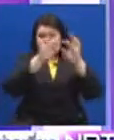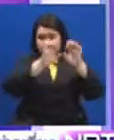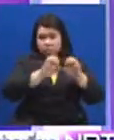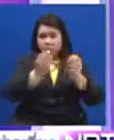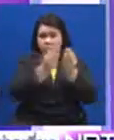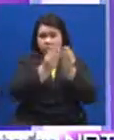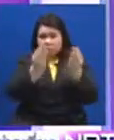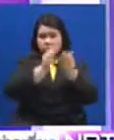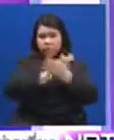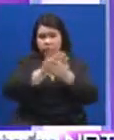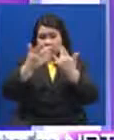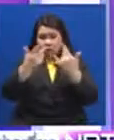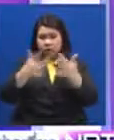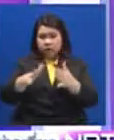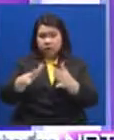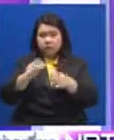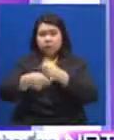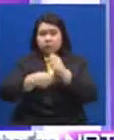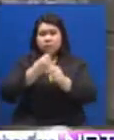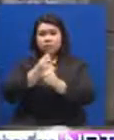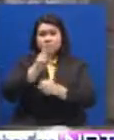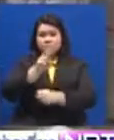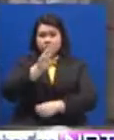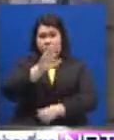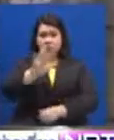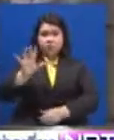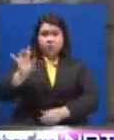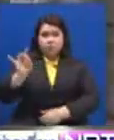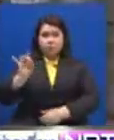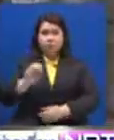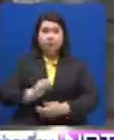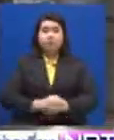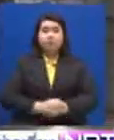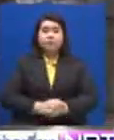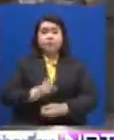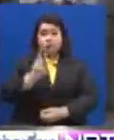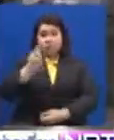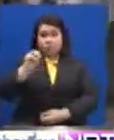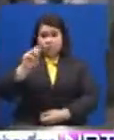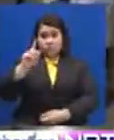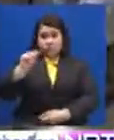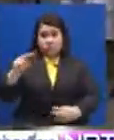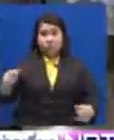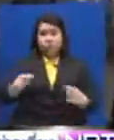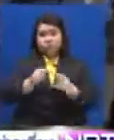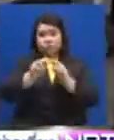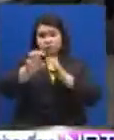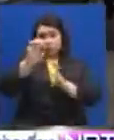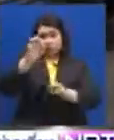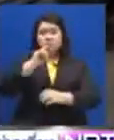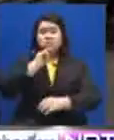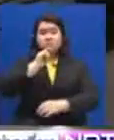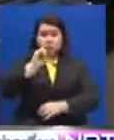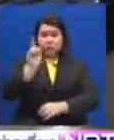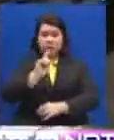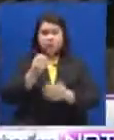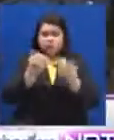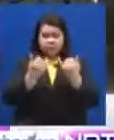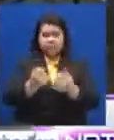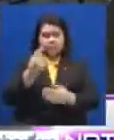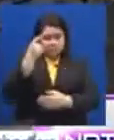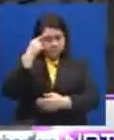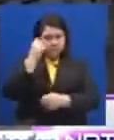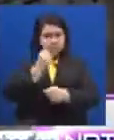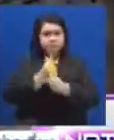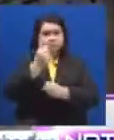จในปี2558ค่ะพลเอกอนุพงษ์เผ่าจินดารัฐมนตรีว่าการกระทรวงมหาดไทยกล่าวว่ามีความเป็นไปได้